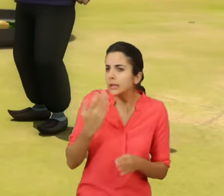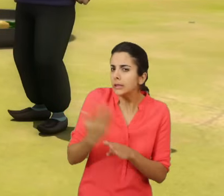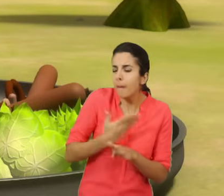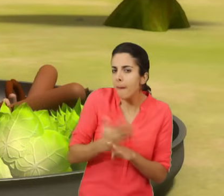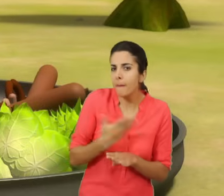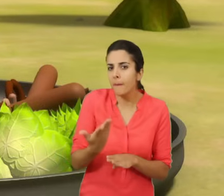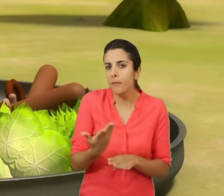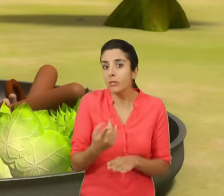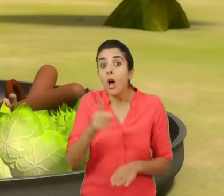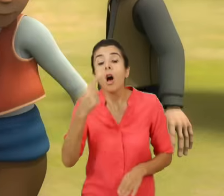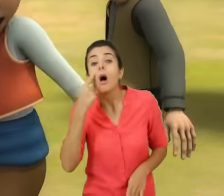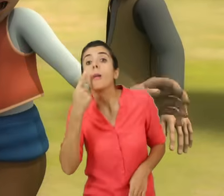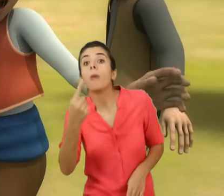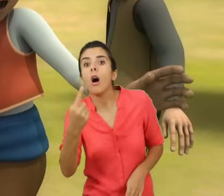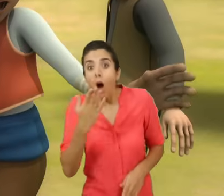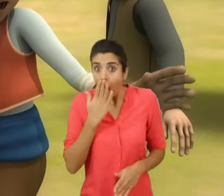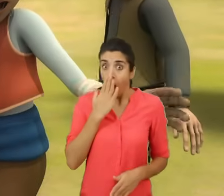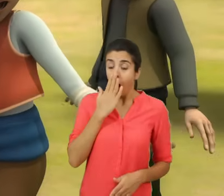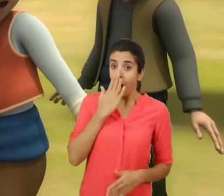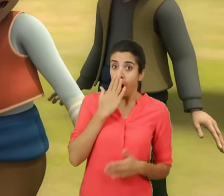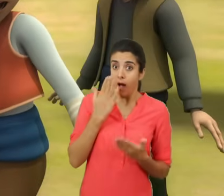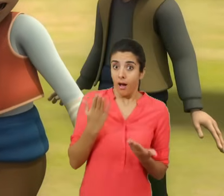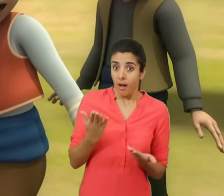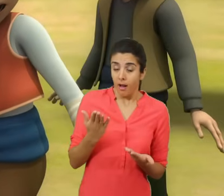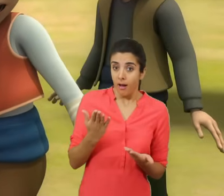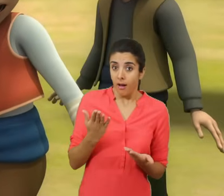ki? Şuraya bakın. Aklını döndüler.